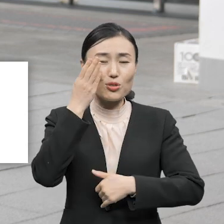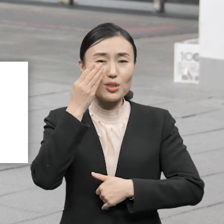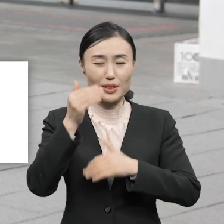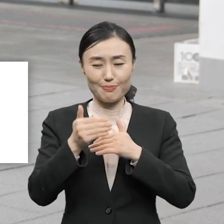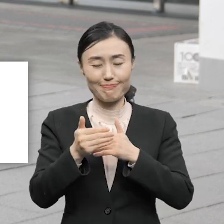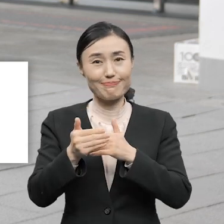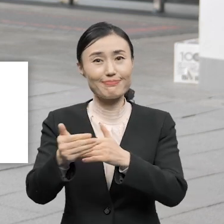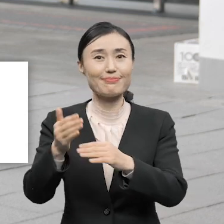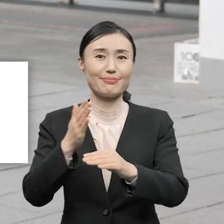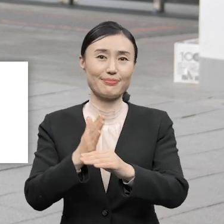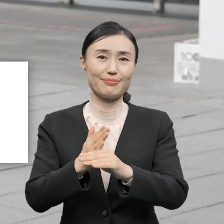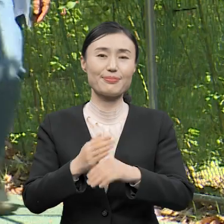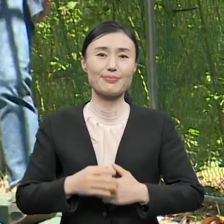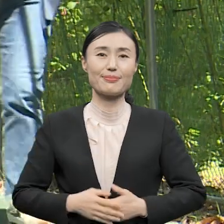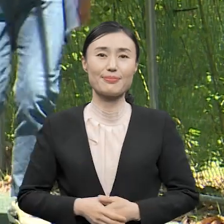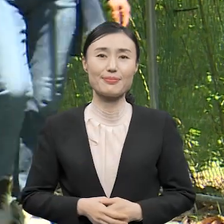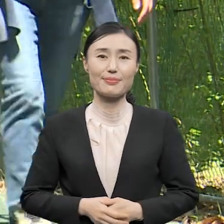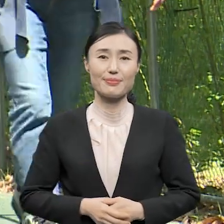순조롭게 진행되고 있습니다.